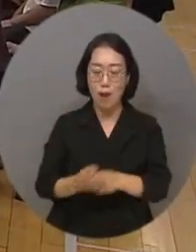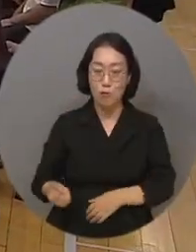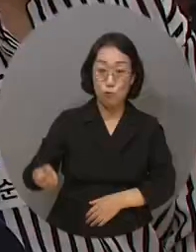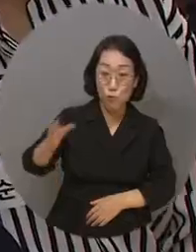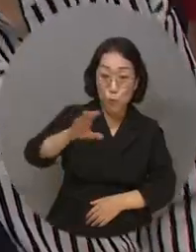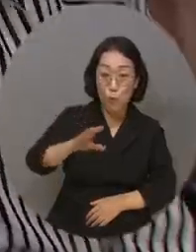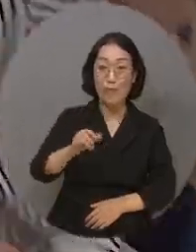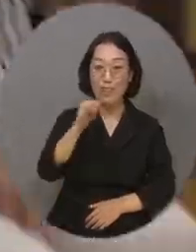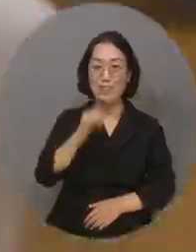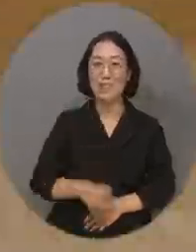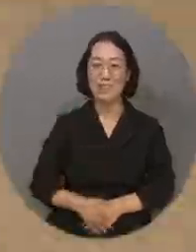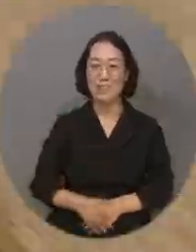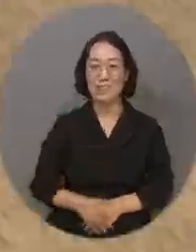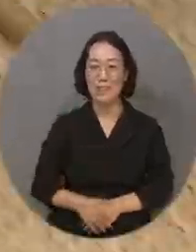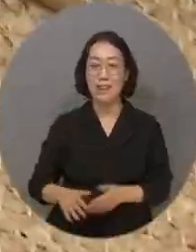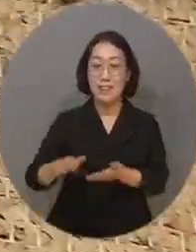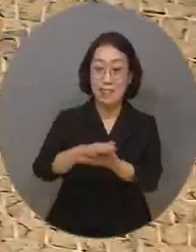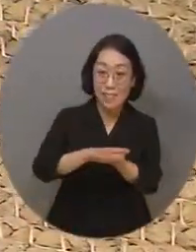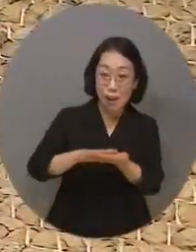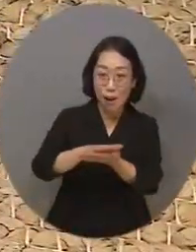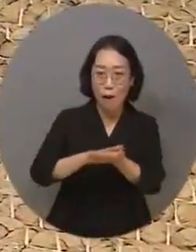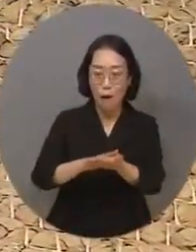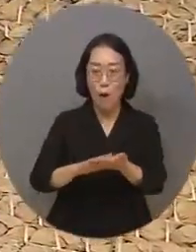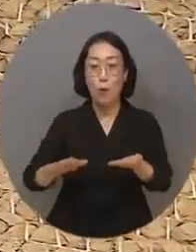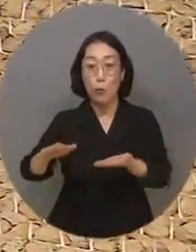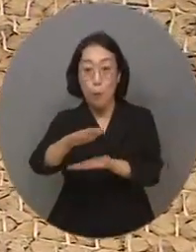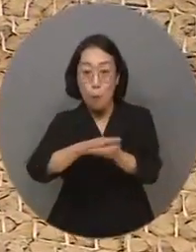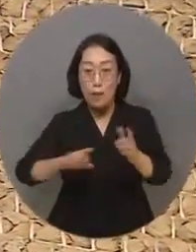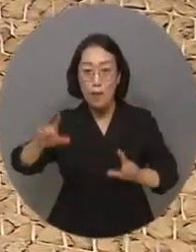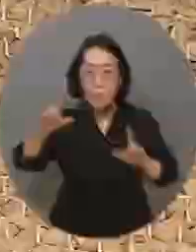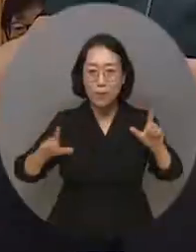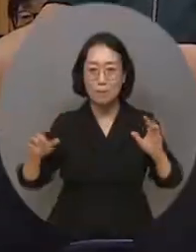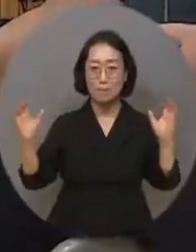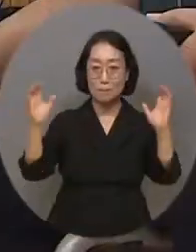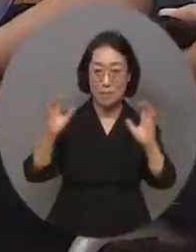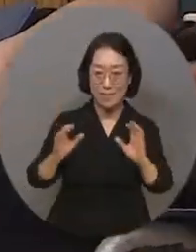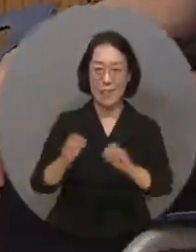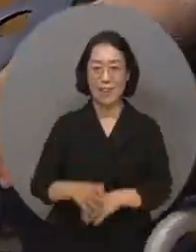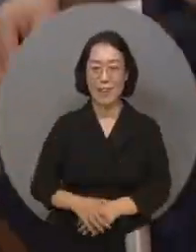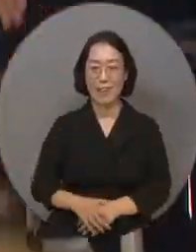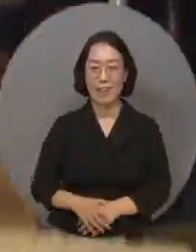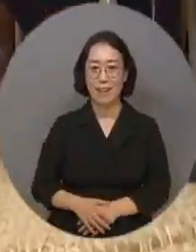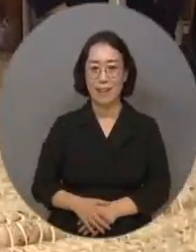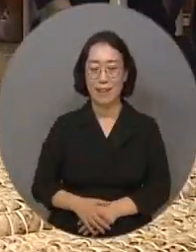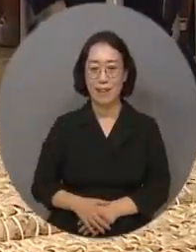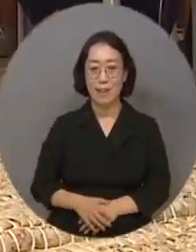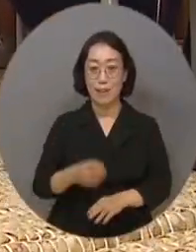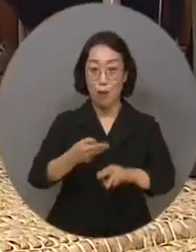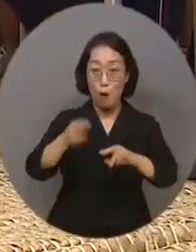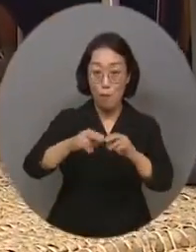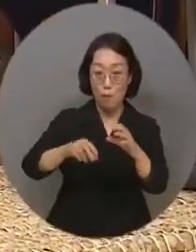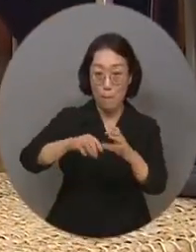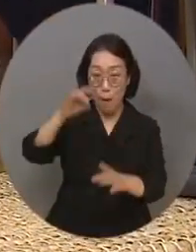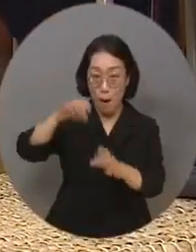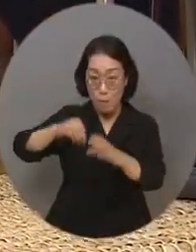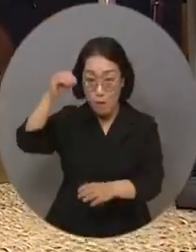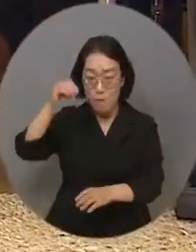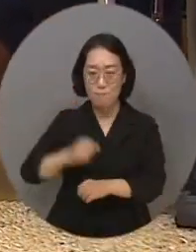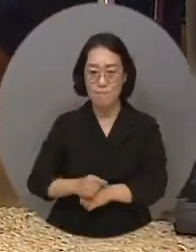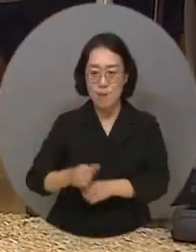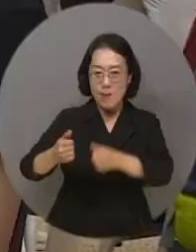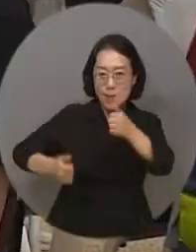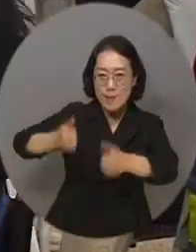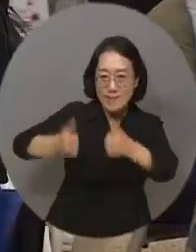윷놀이 신명나는 윷놀이 한 판이 벌어집니다 푸짐한 경품을 걸고 펼쳐지는